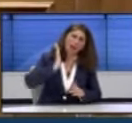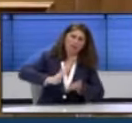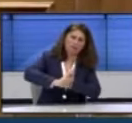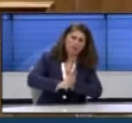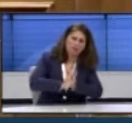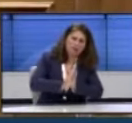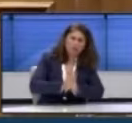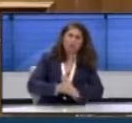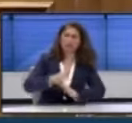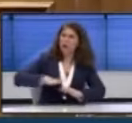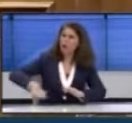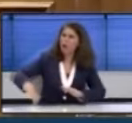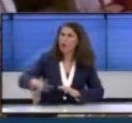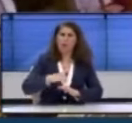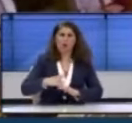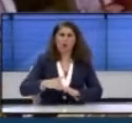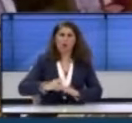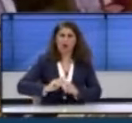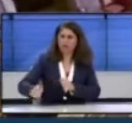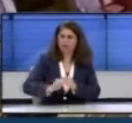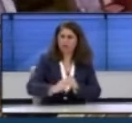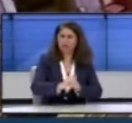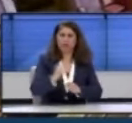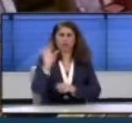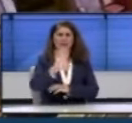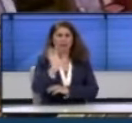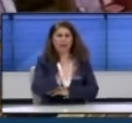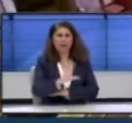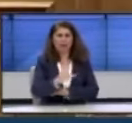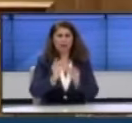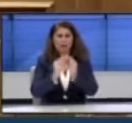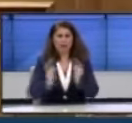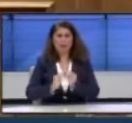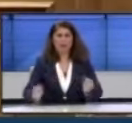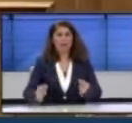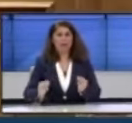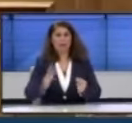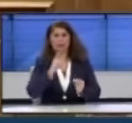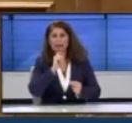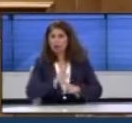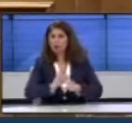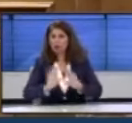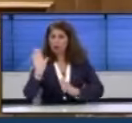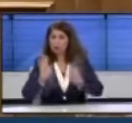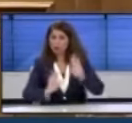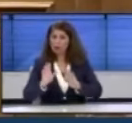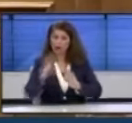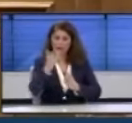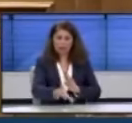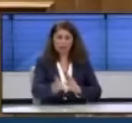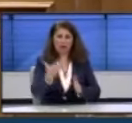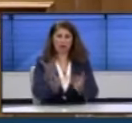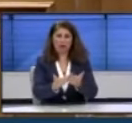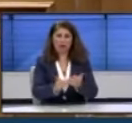χορηγούμενα με κρατικό χρήμα μέσα ενημέρωσης και σε αποτελέσματα δημοσκοπήσεων. Ιδού η Ρόδος λοιπόν, ιδού η Ρόδος.